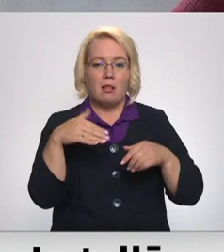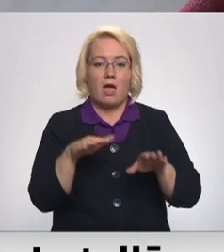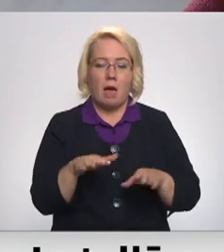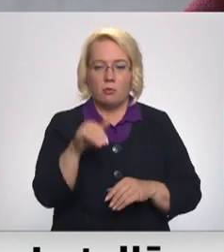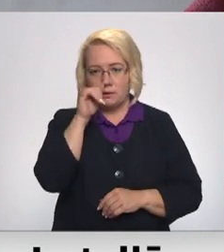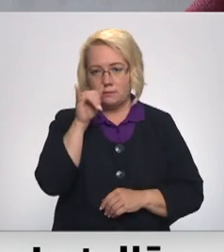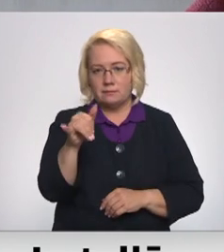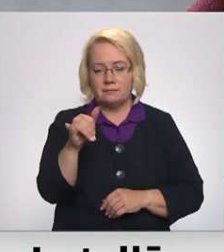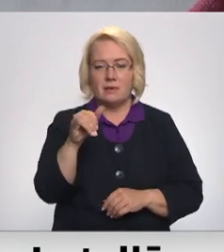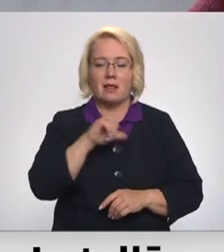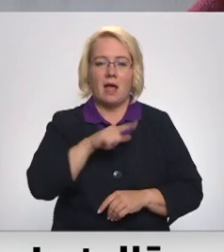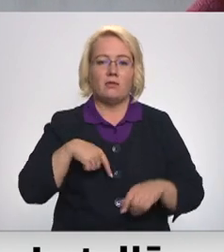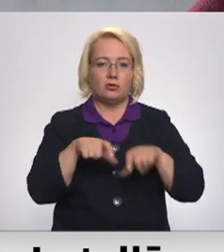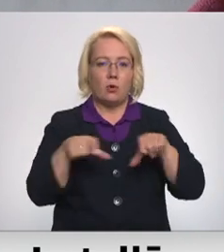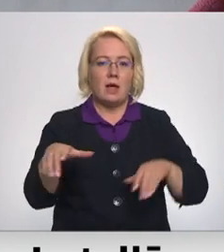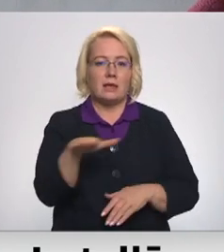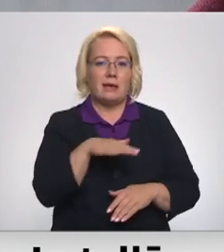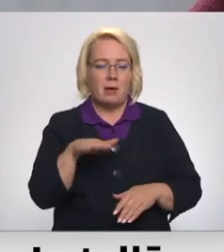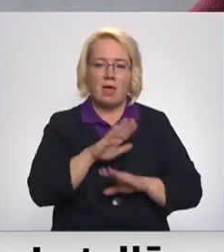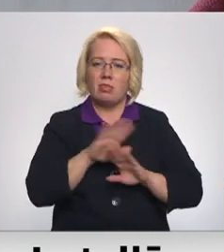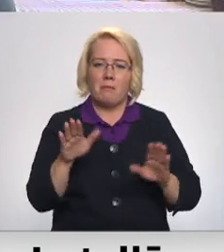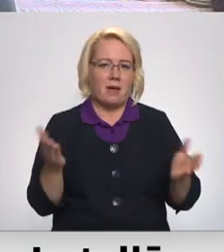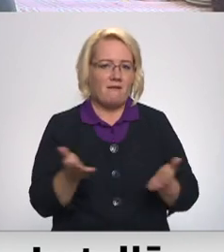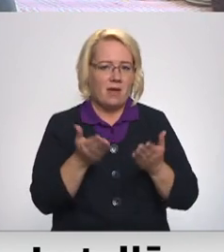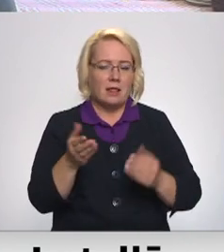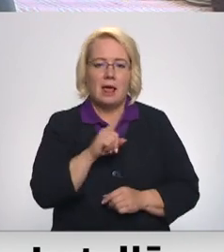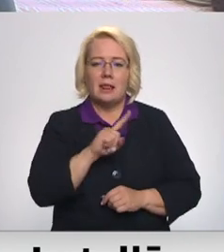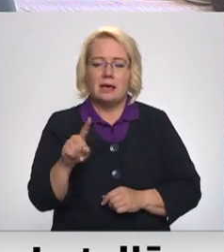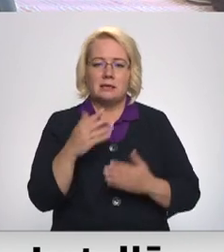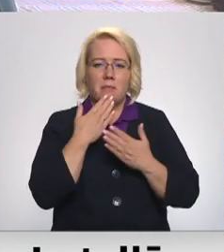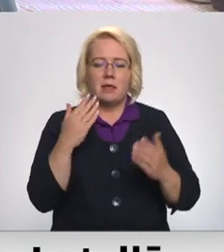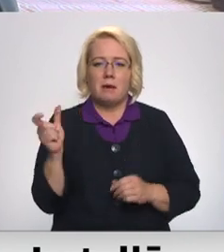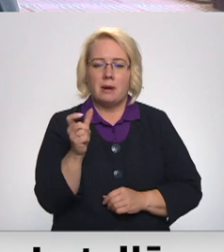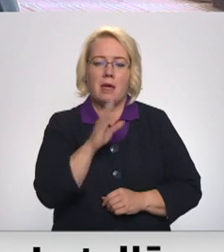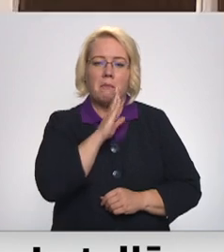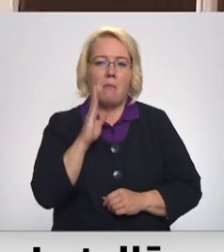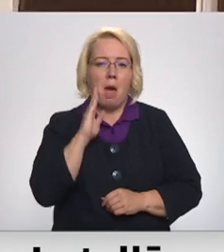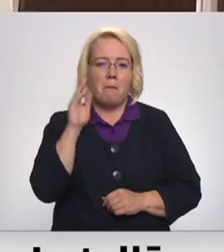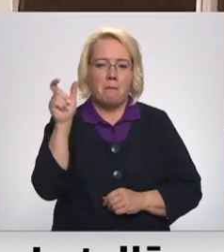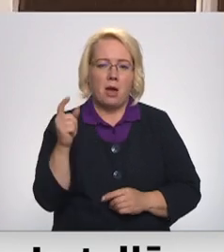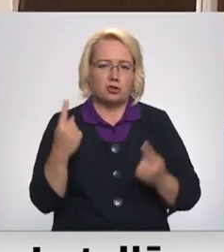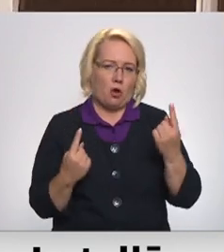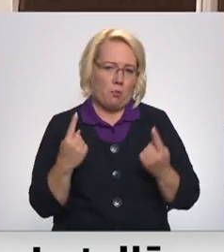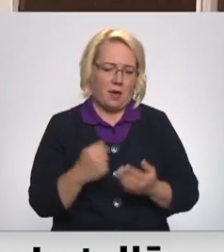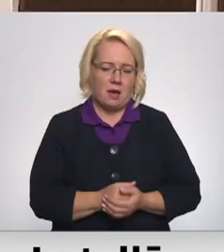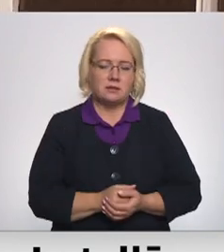nelaist bērnus latviešu skolā ģimenei nenāca viegli. Līdz pēdējiem brīdim mamma Tetjana šaubījās.